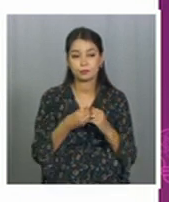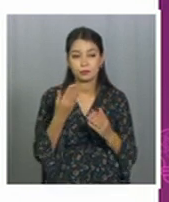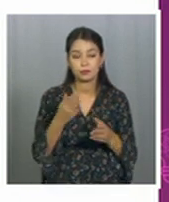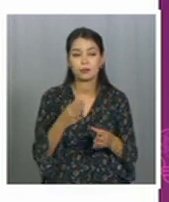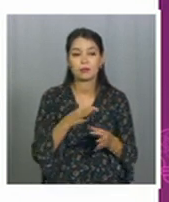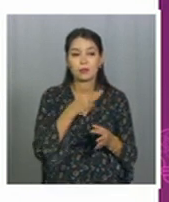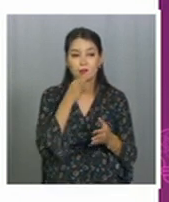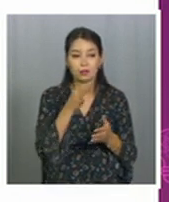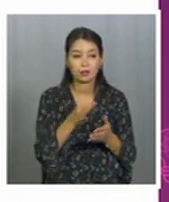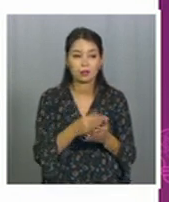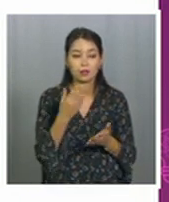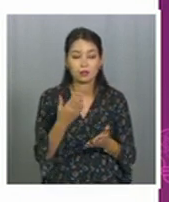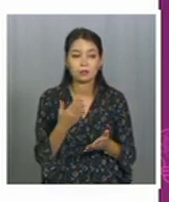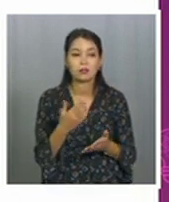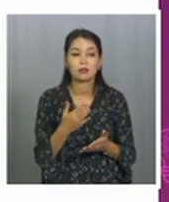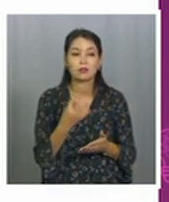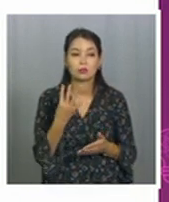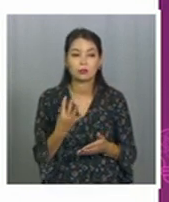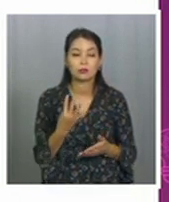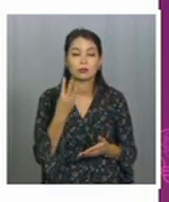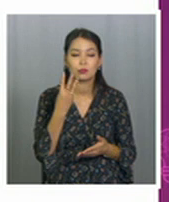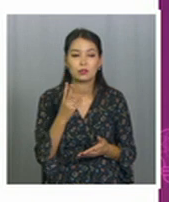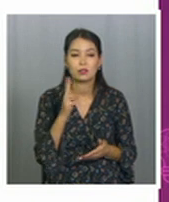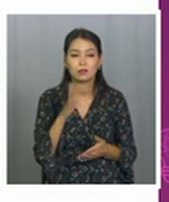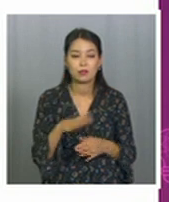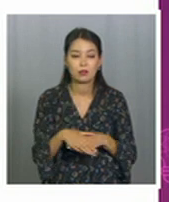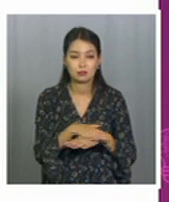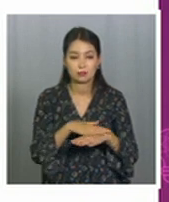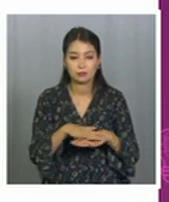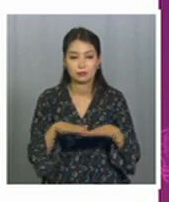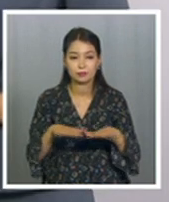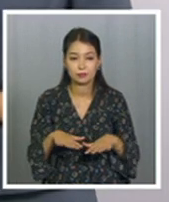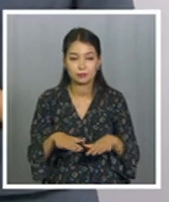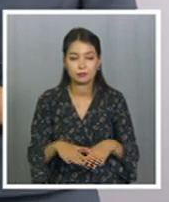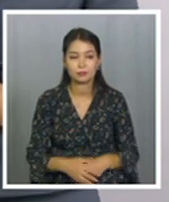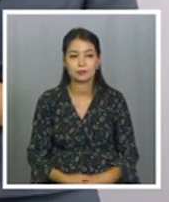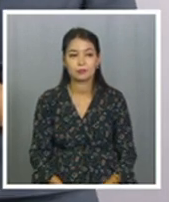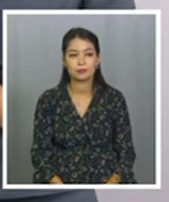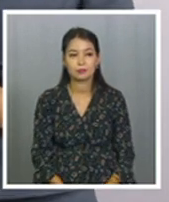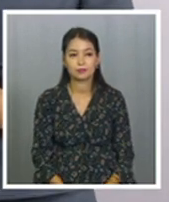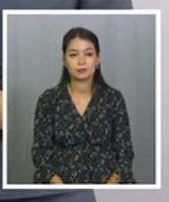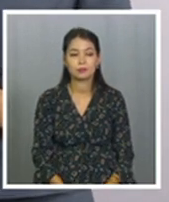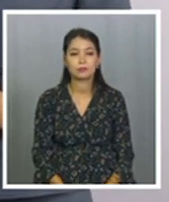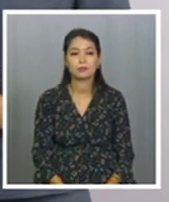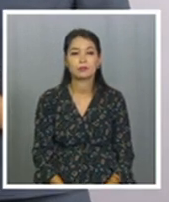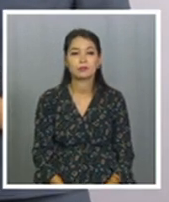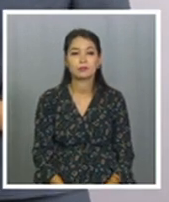қисықсық трапецияның ауданы 4-тен 3 квадрат бірлікке тең. Мынадай тапсырманы